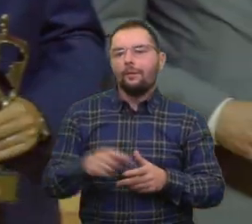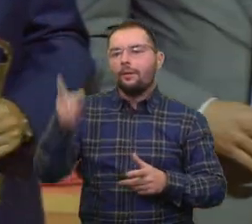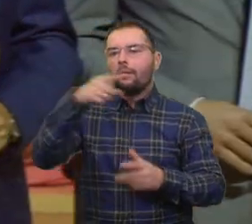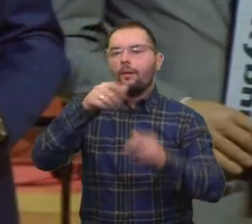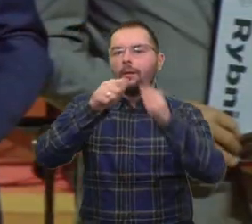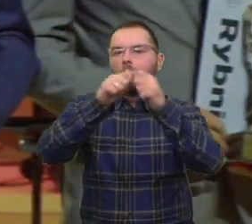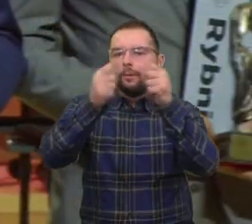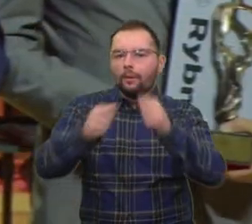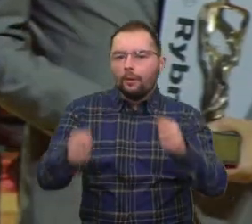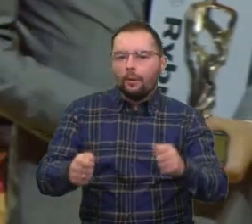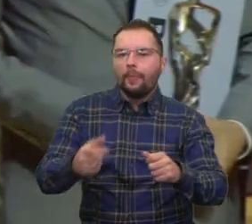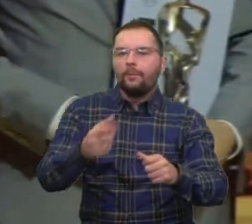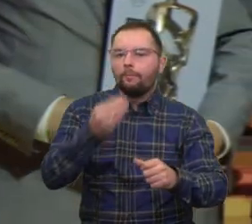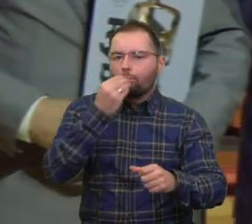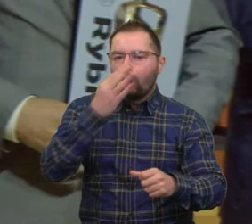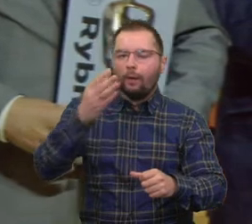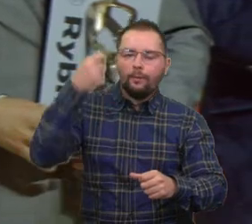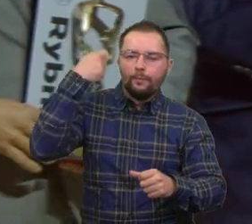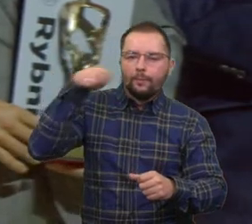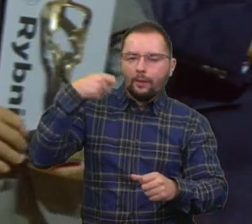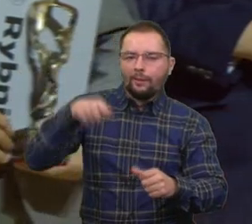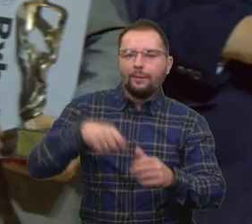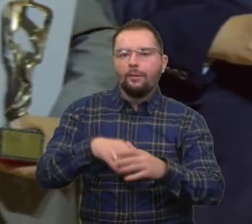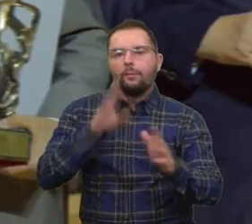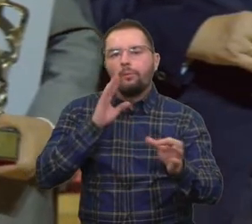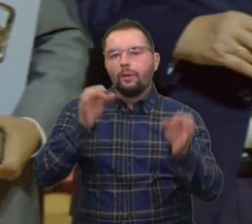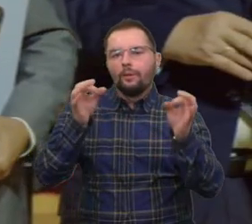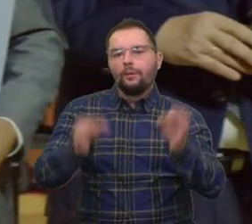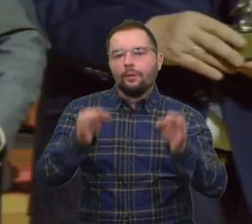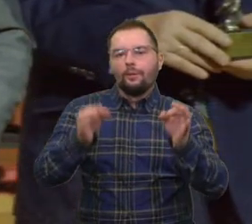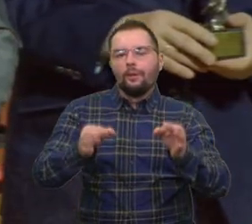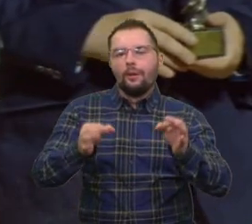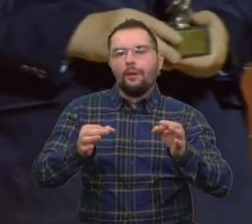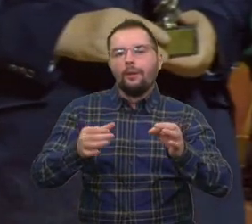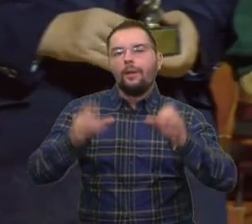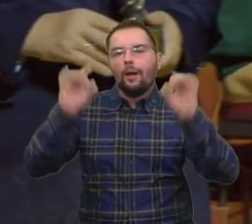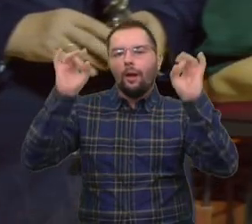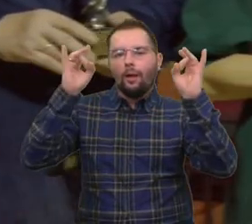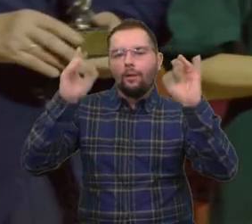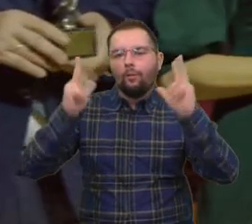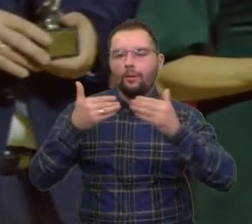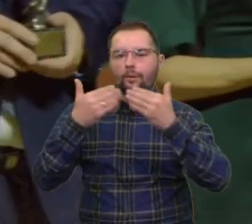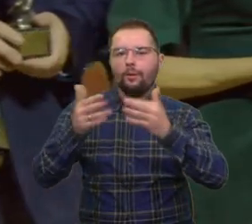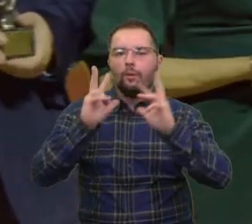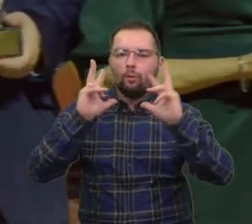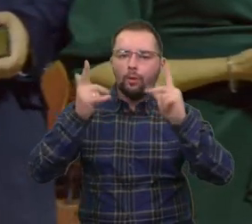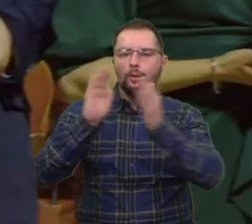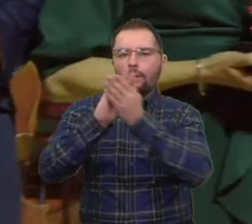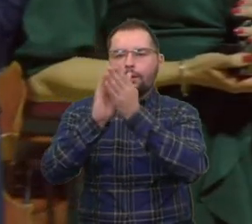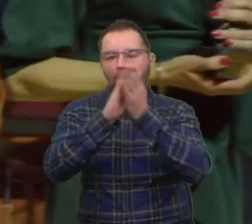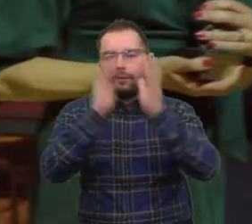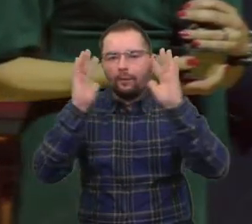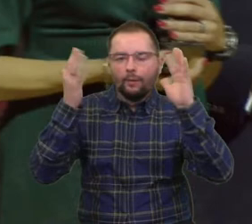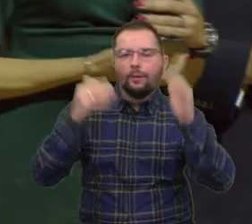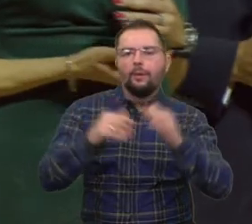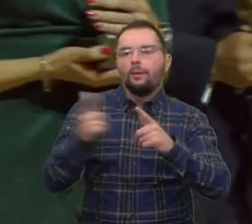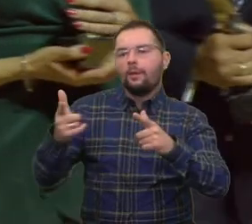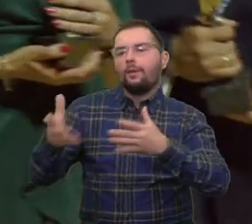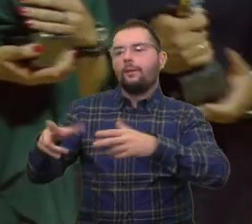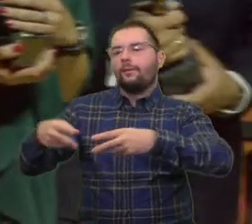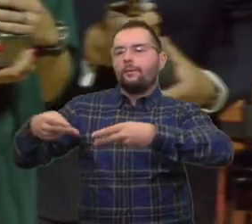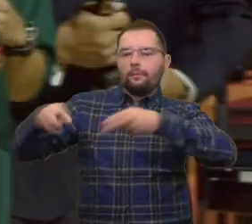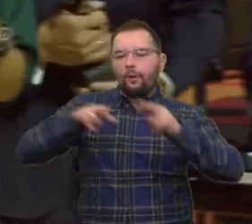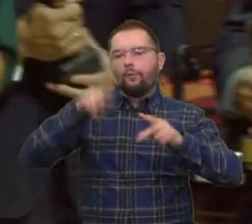statuetką superprezydent właśnie dzisiaj podczas naszej gali. Wielkie brawa. Chcą Państwo zająć miejsce na widowni.